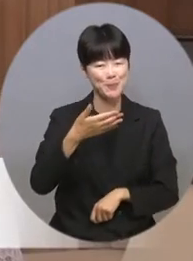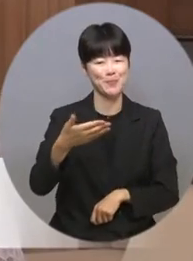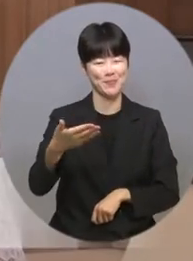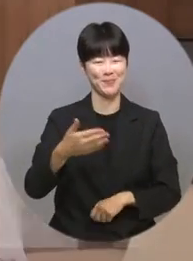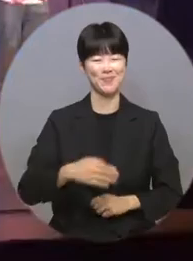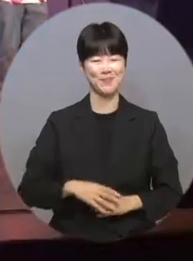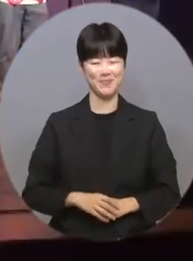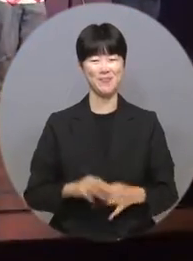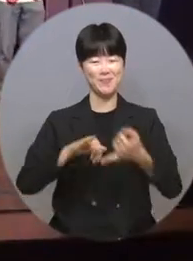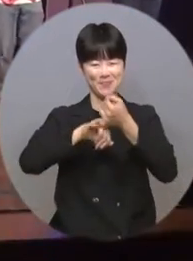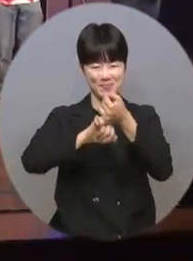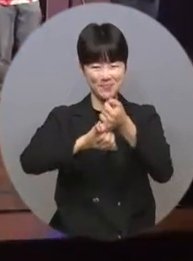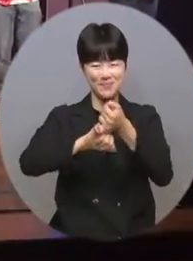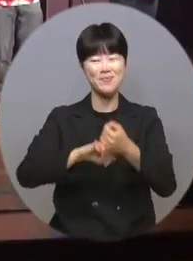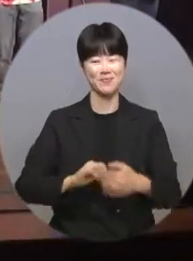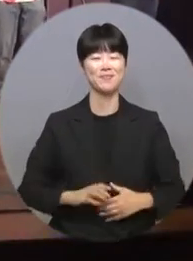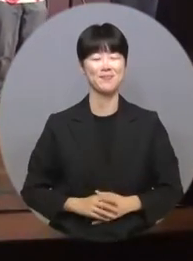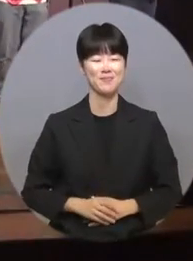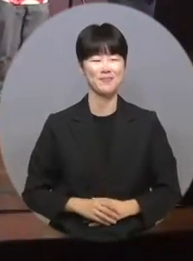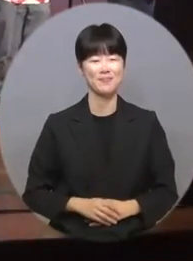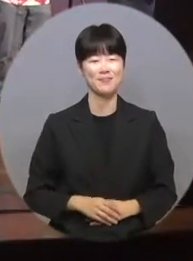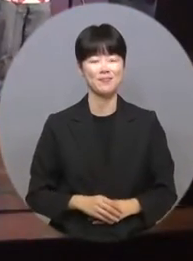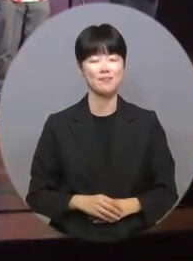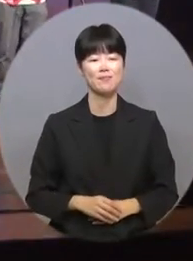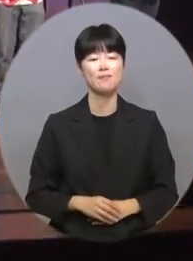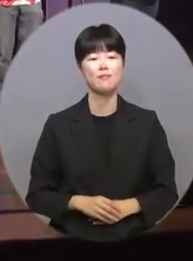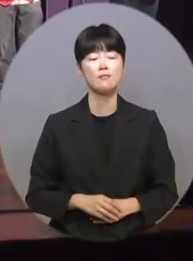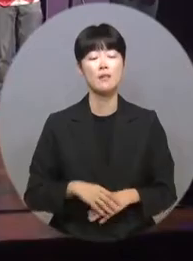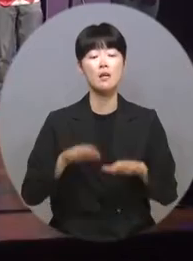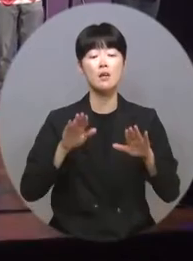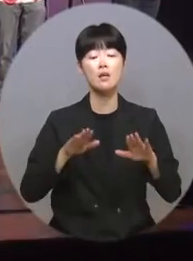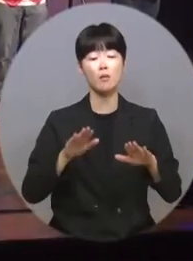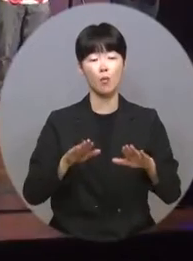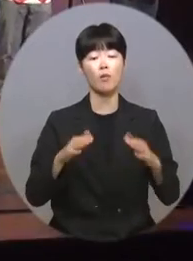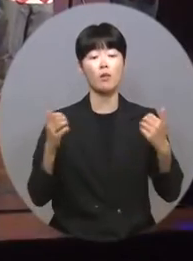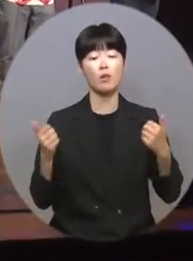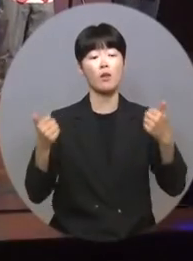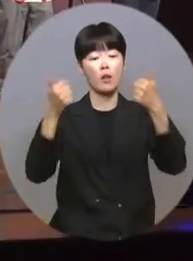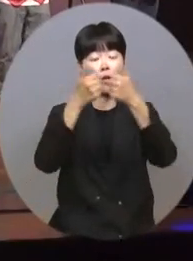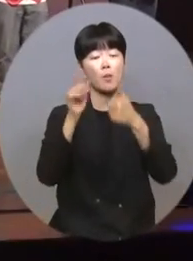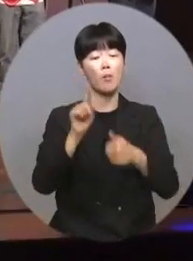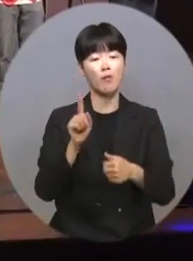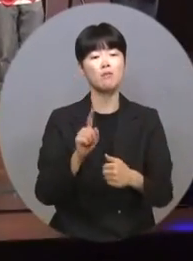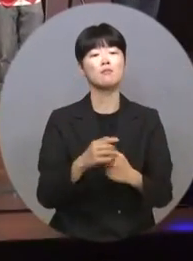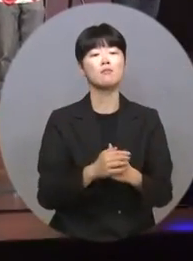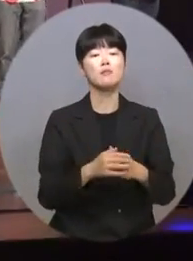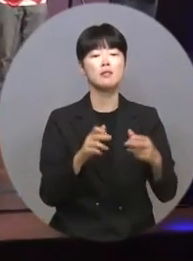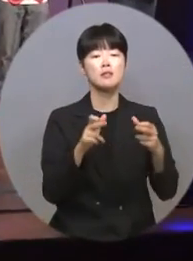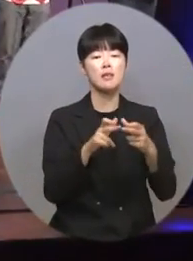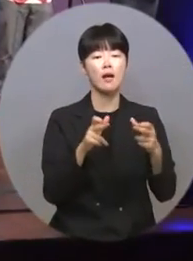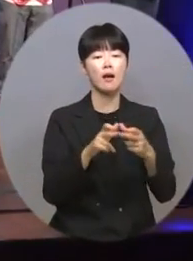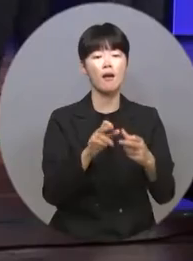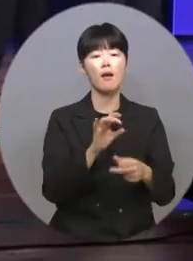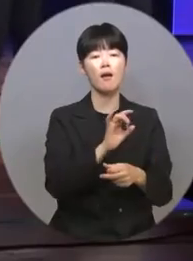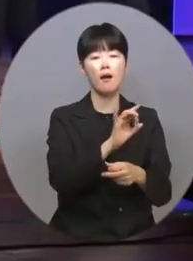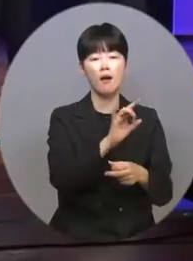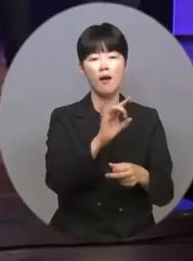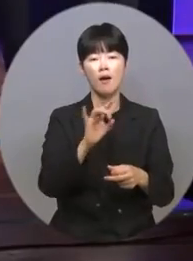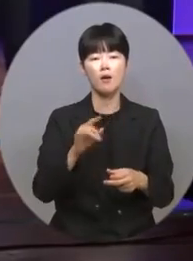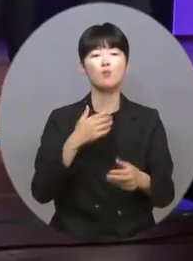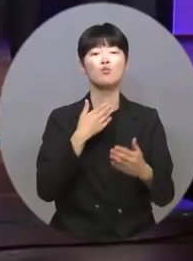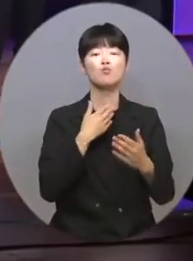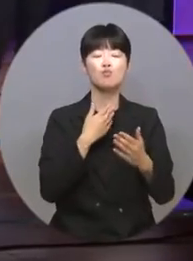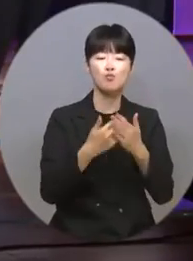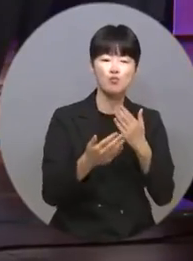보여드리겠습니다. 이번 대회는 문화적 요구가 늘고 있는 장애인들이 비장애인이 누리고 있는 문화의 삶을 함께하지